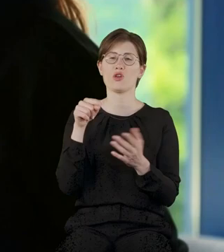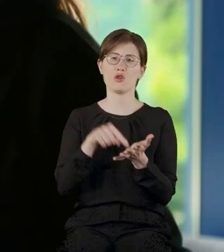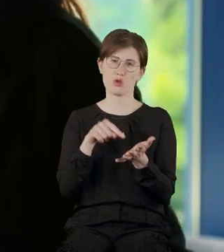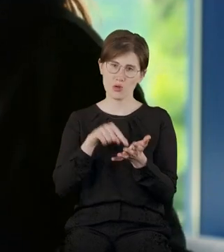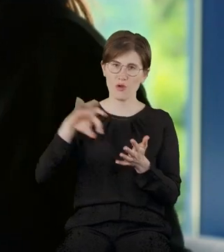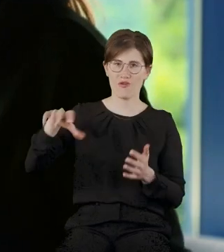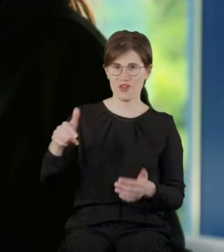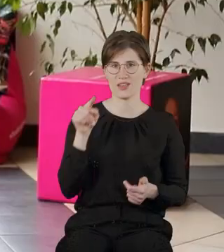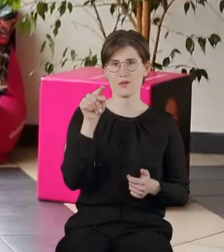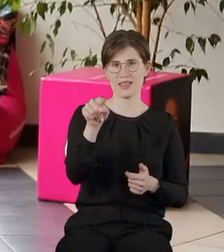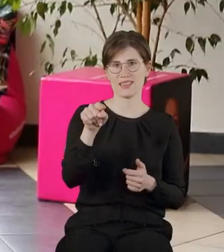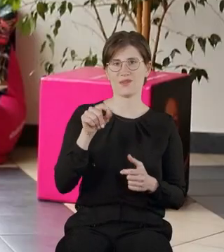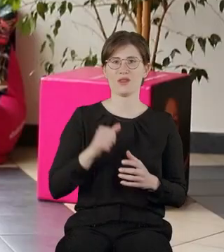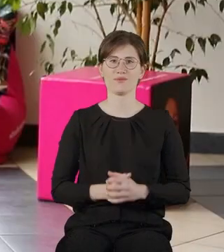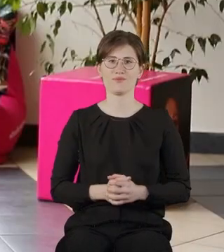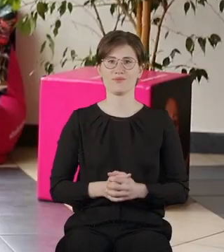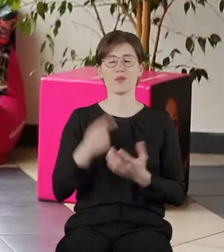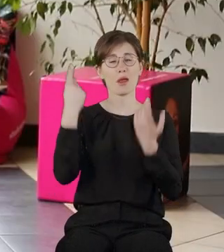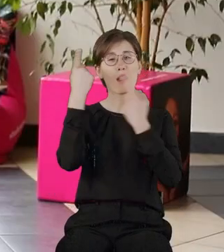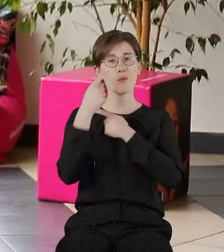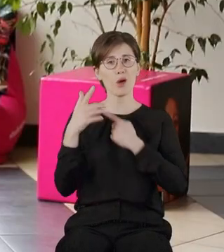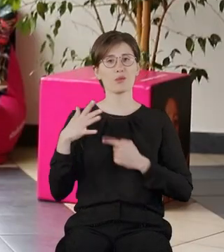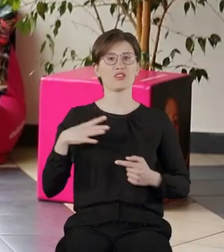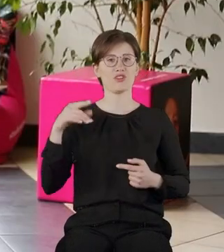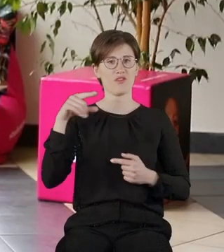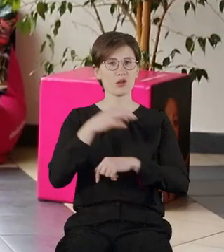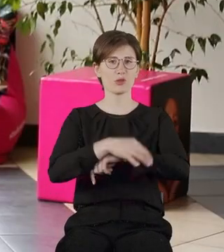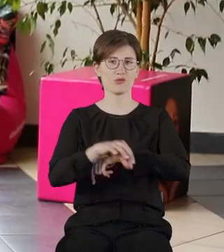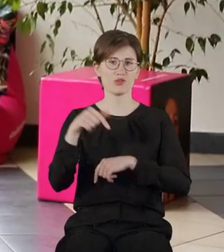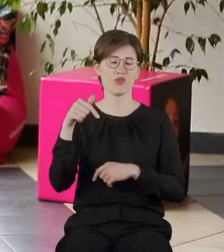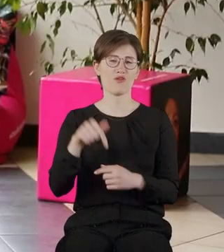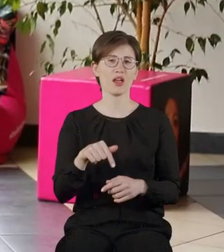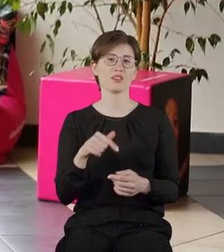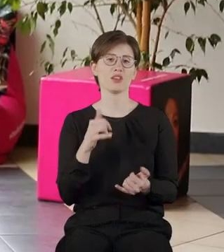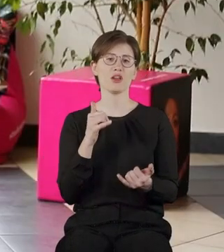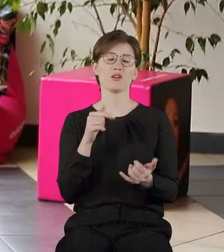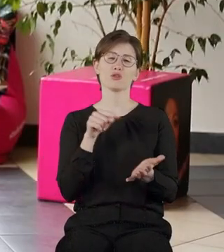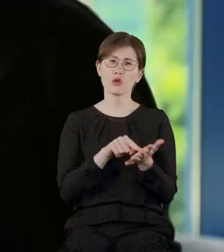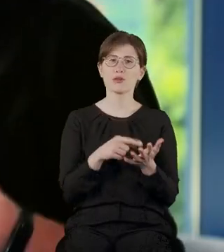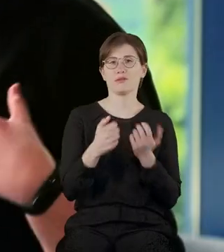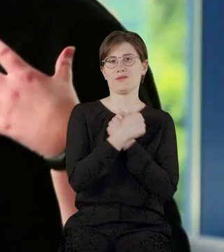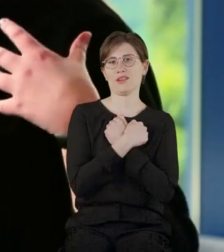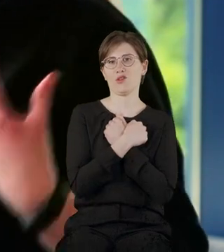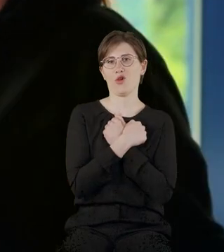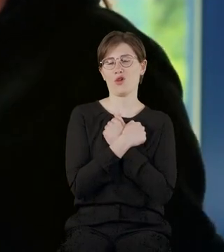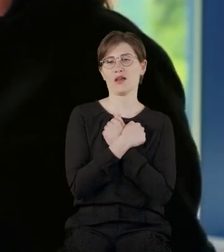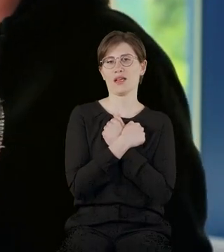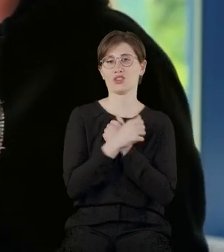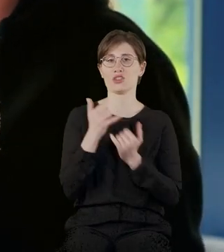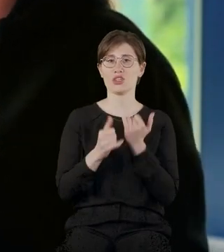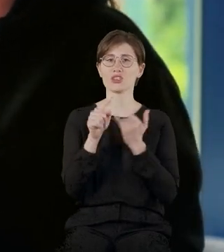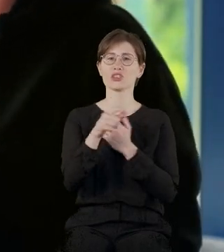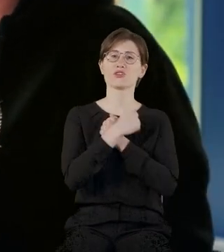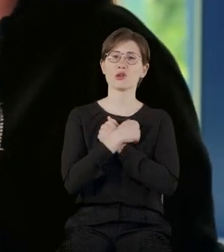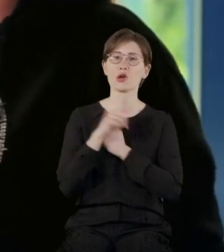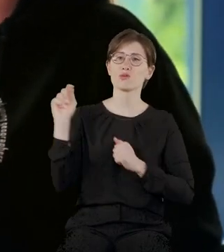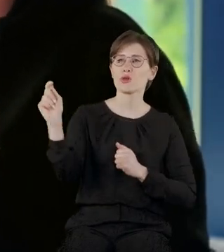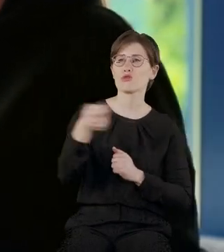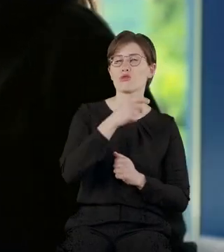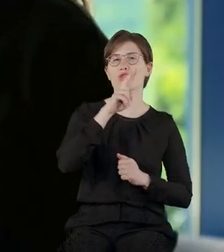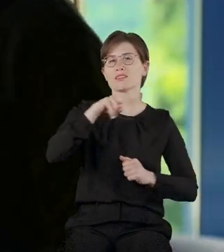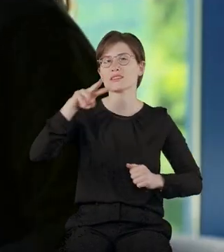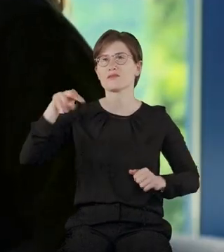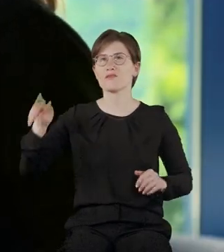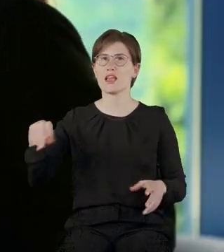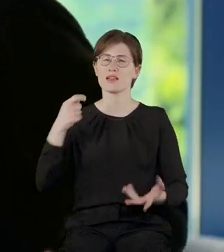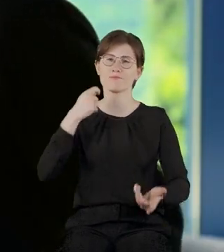wydział właśnie dla Ciebie. Pomyśl, że warto studiować i robić w życiu coś, co się naprawdę kocha. I jeżeli kochasz podróżować, zwiedzać